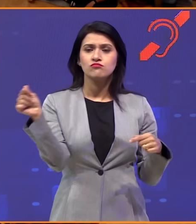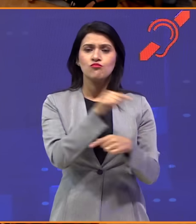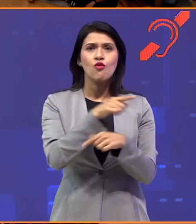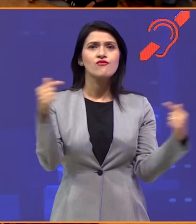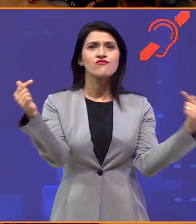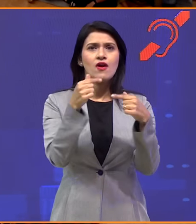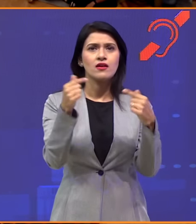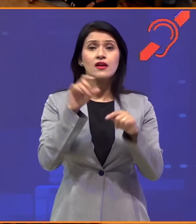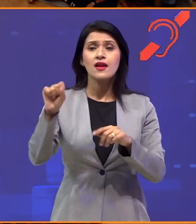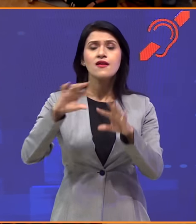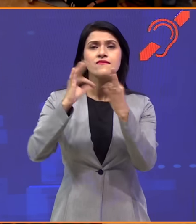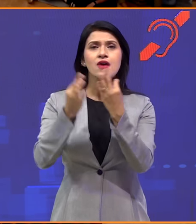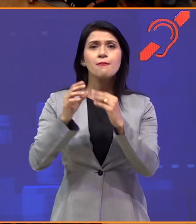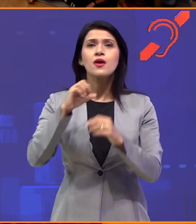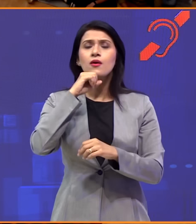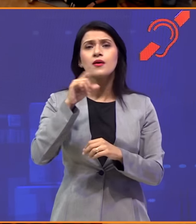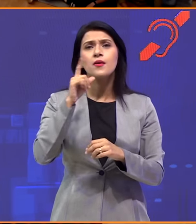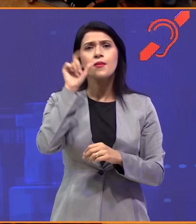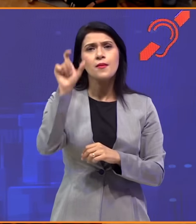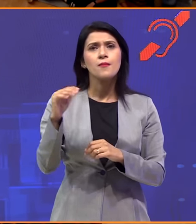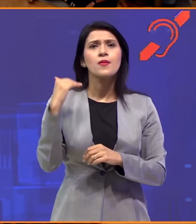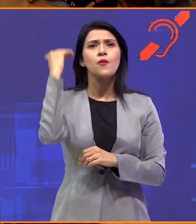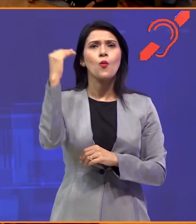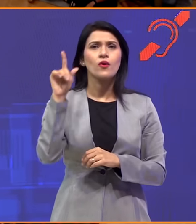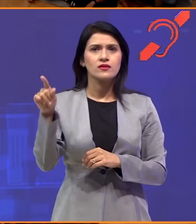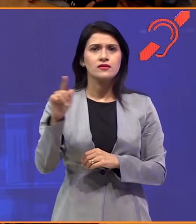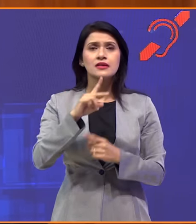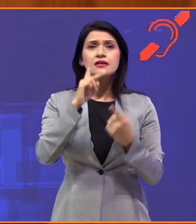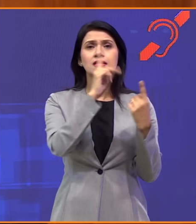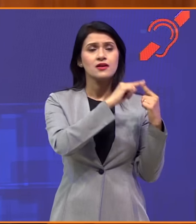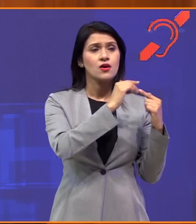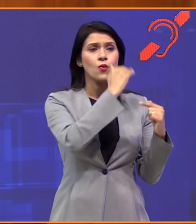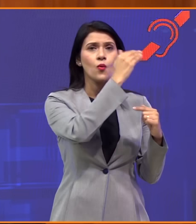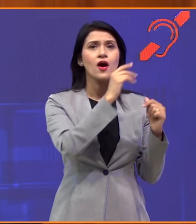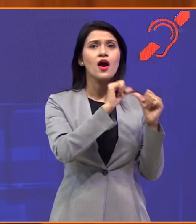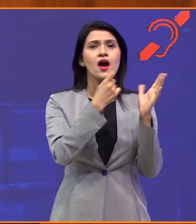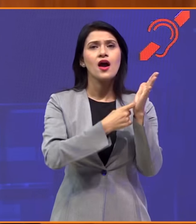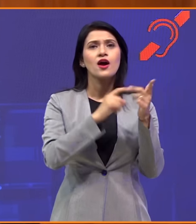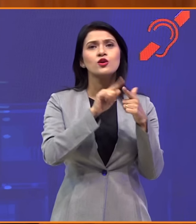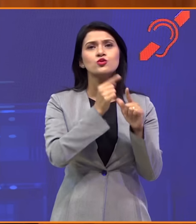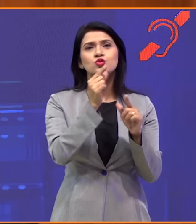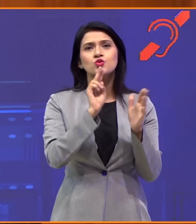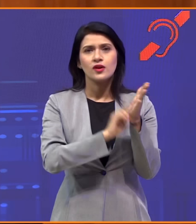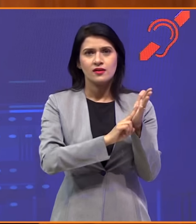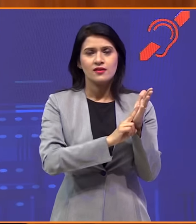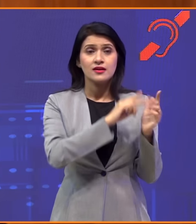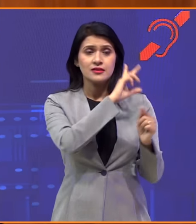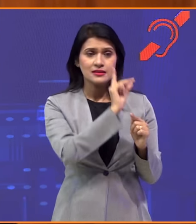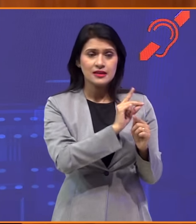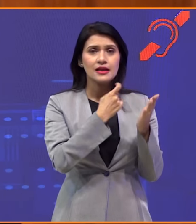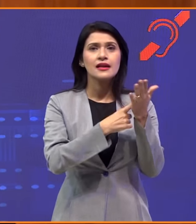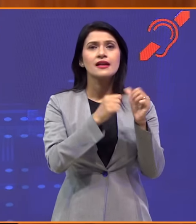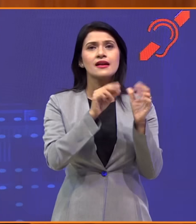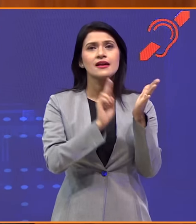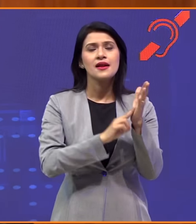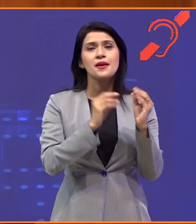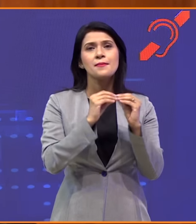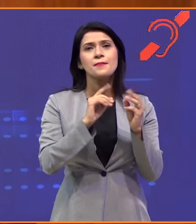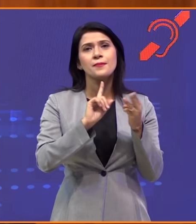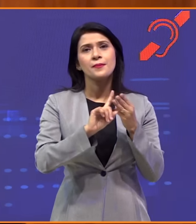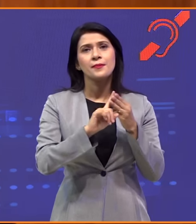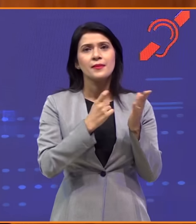परिवार का बड़ा बेटा था एक परिवार का बड़ा बेटा वो अन रामपाल और छोटा जो था वो रणवीर कपूर था तो इन दोनों परिवारों के बीच की लड़ाई